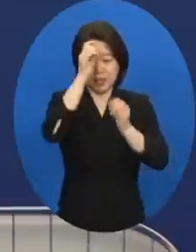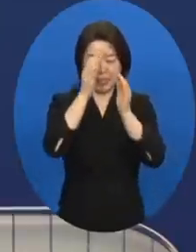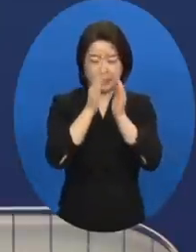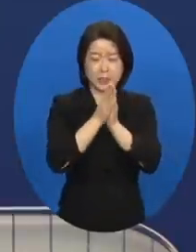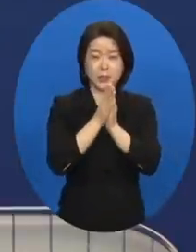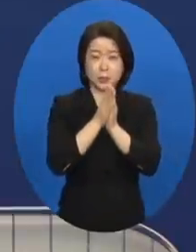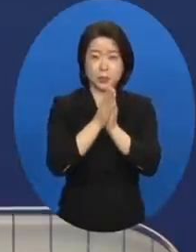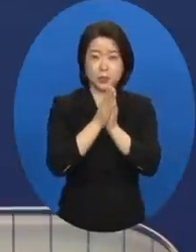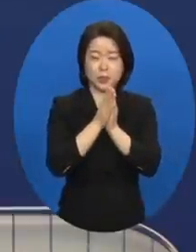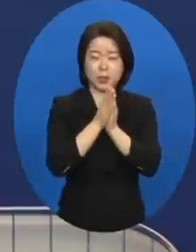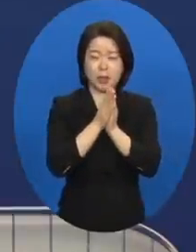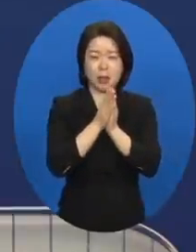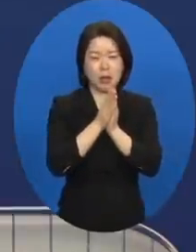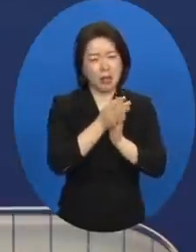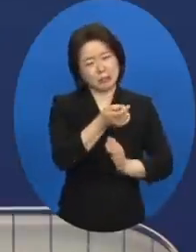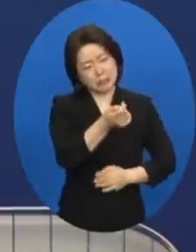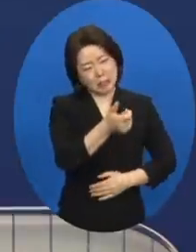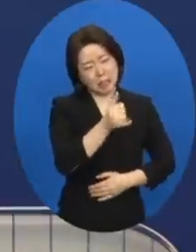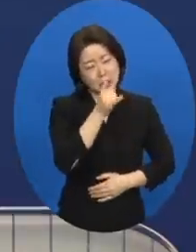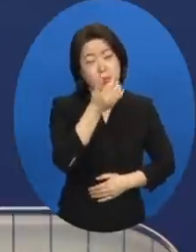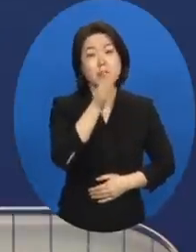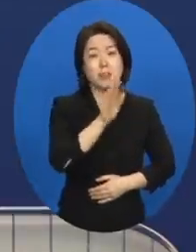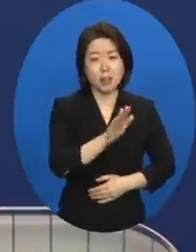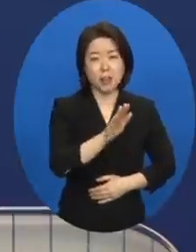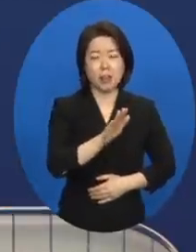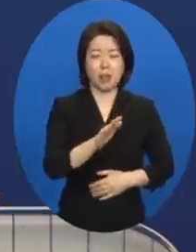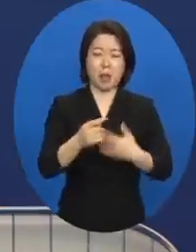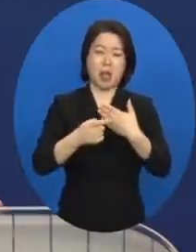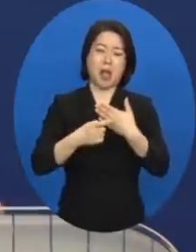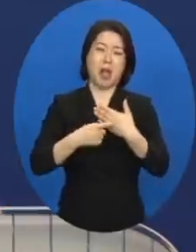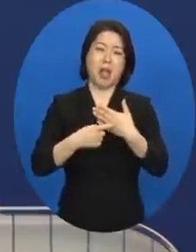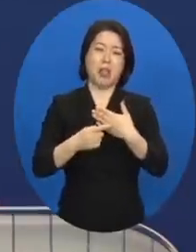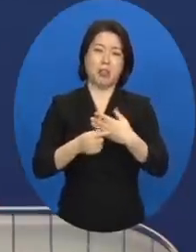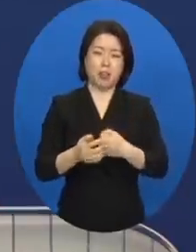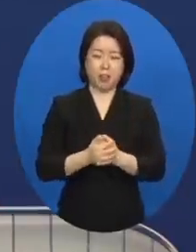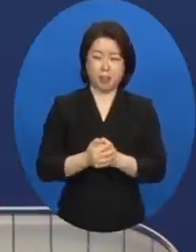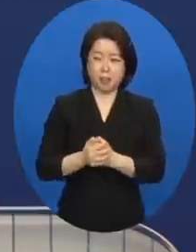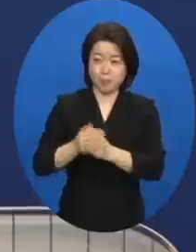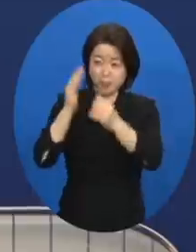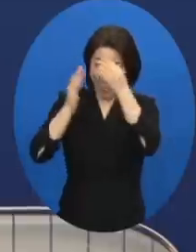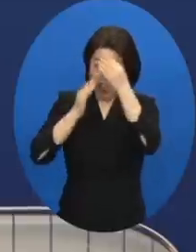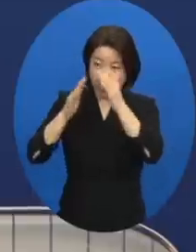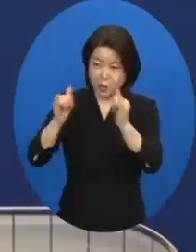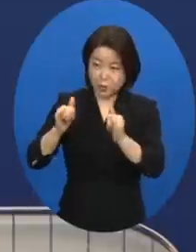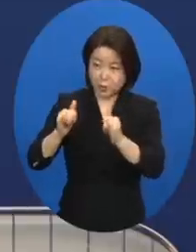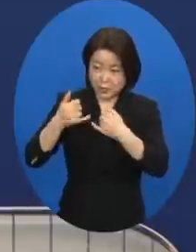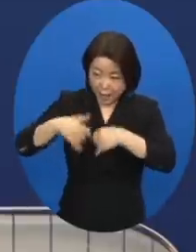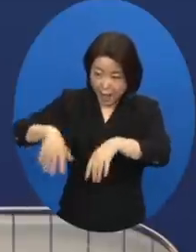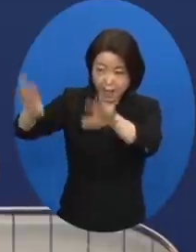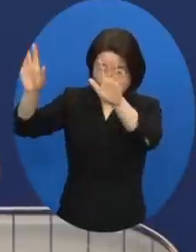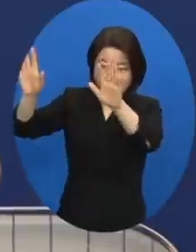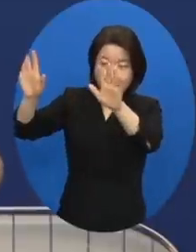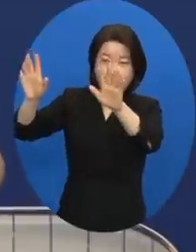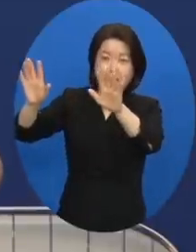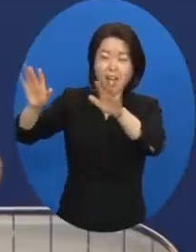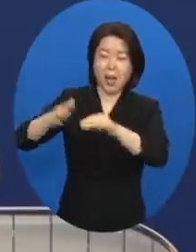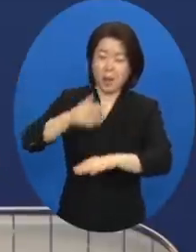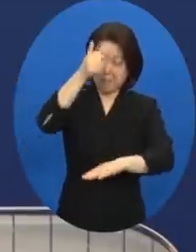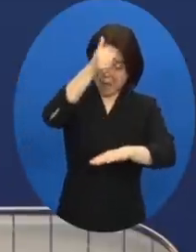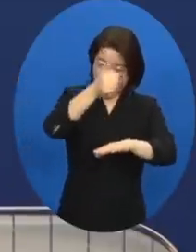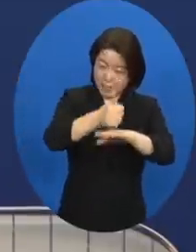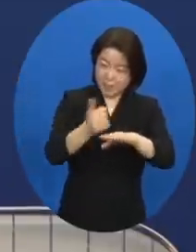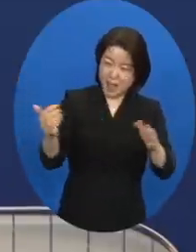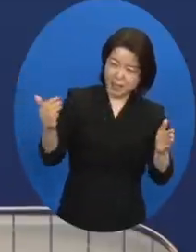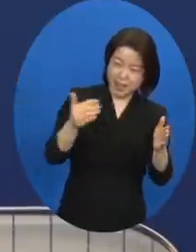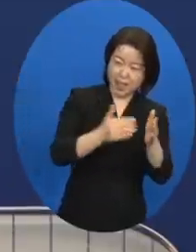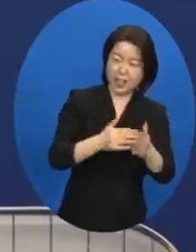기도할 건 조금밖에 없어도 성도 마지막 성도가 나갈 때까지